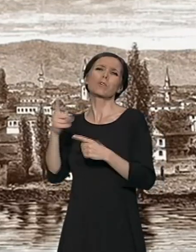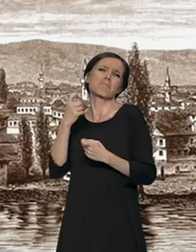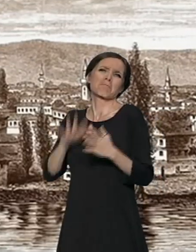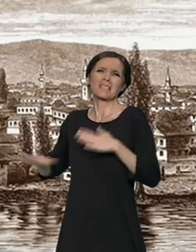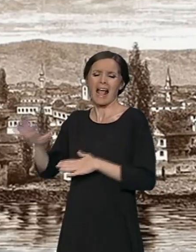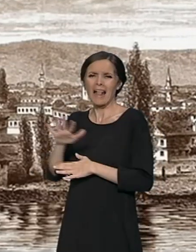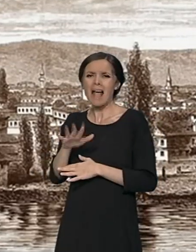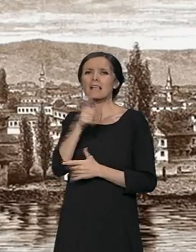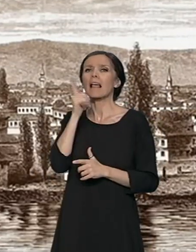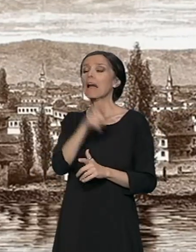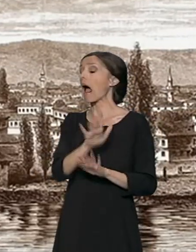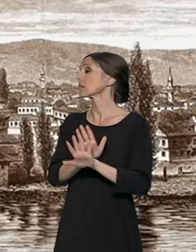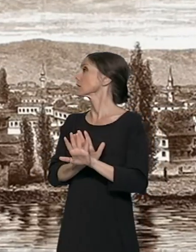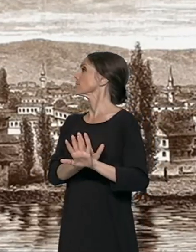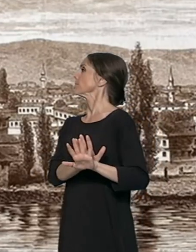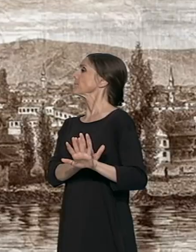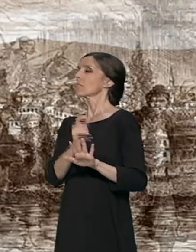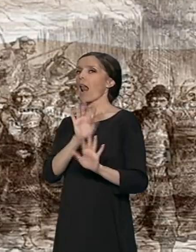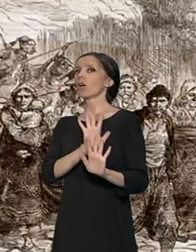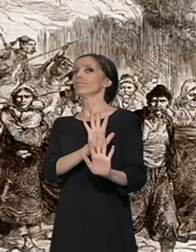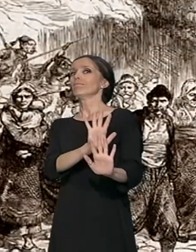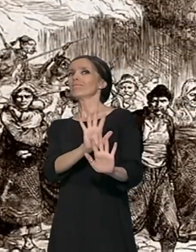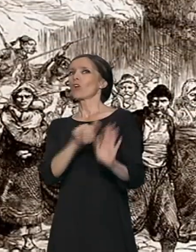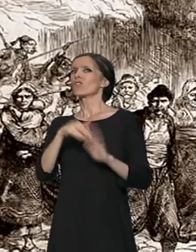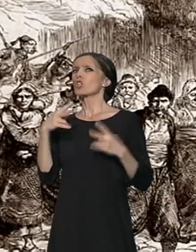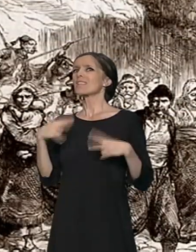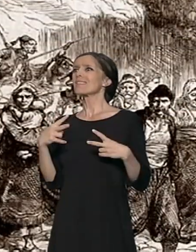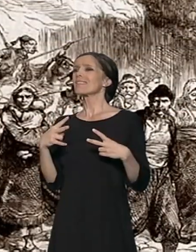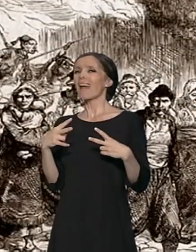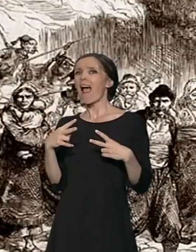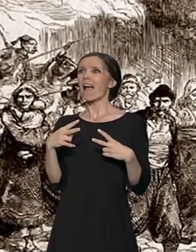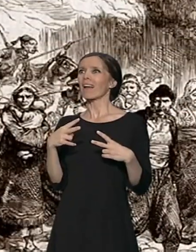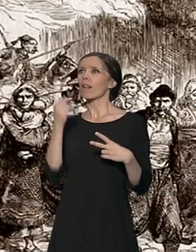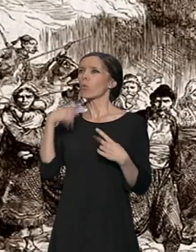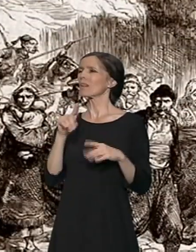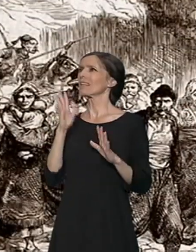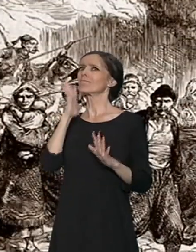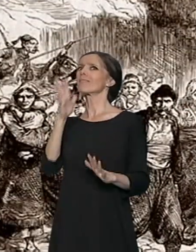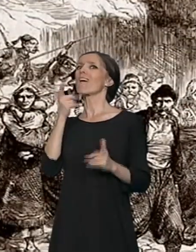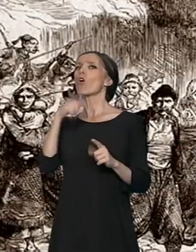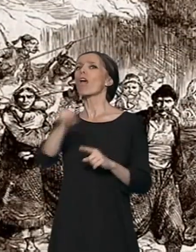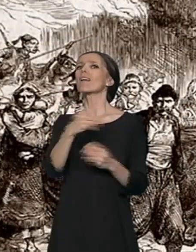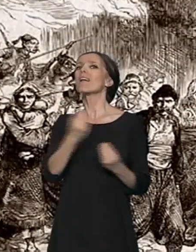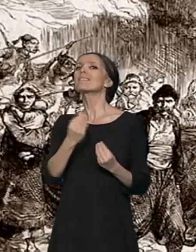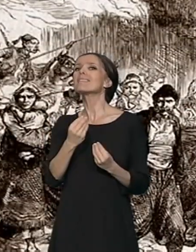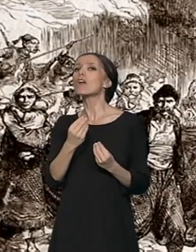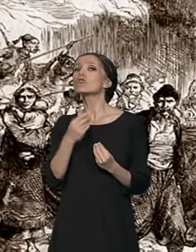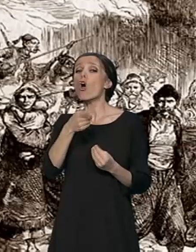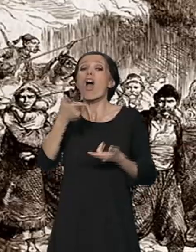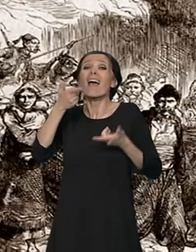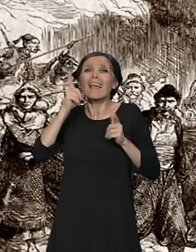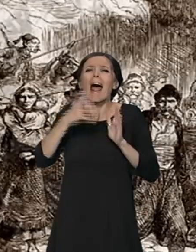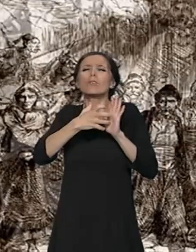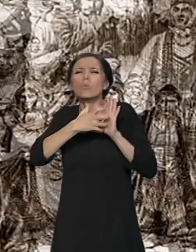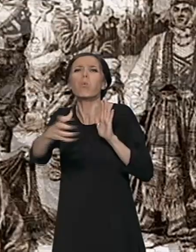često kod nas pojavljuje, neki strah od grada, ako to možemo tako da nazovemo, zbog toga što grad dugo nije bio